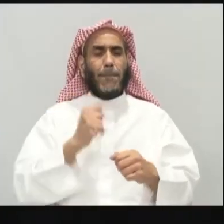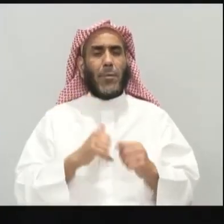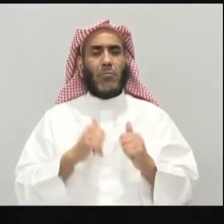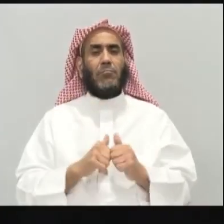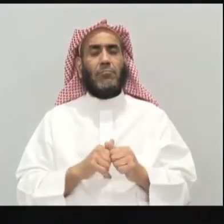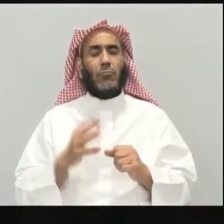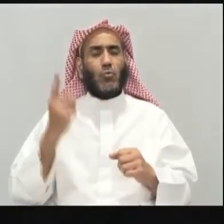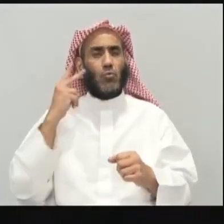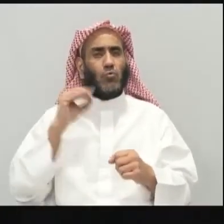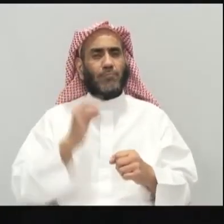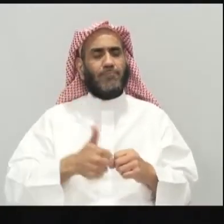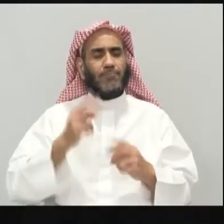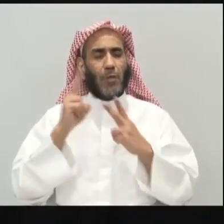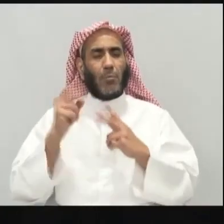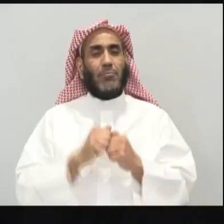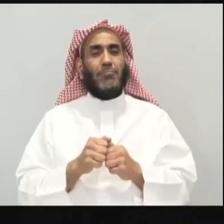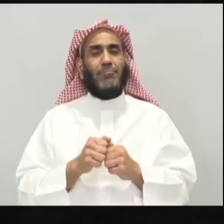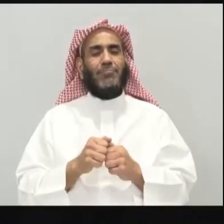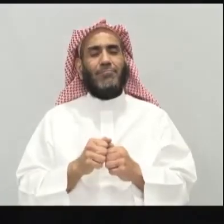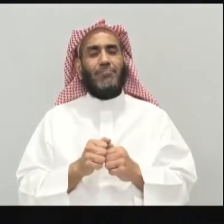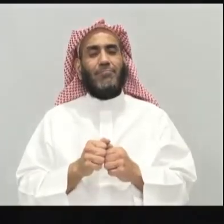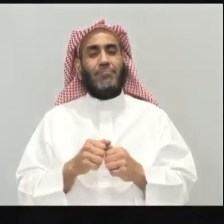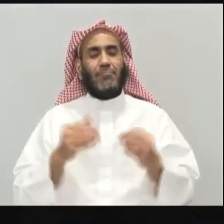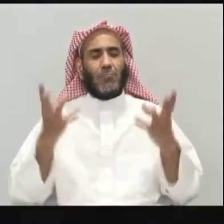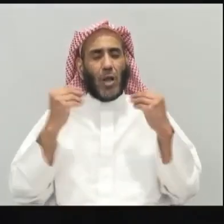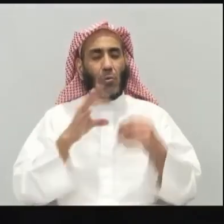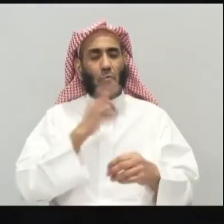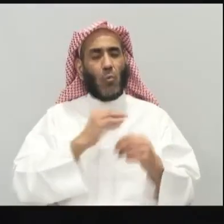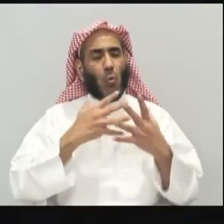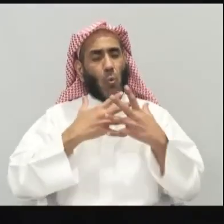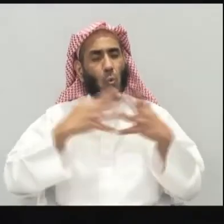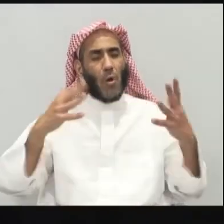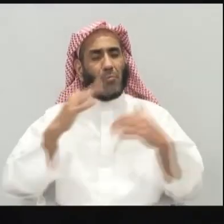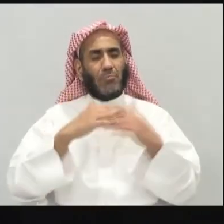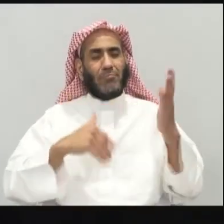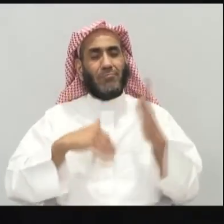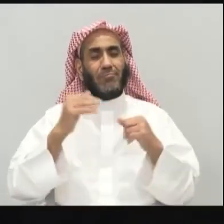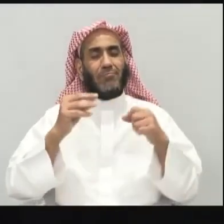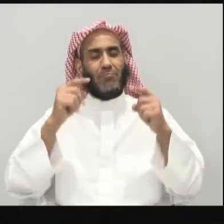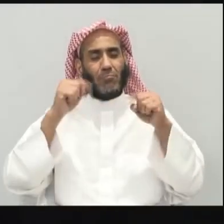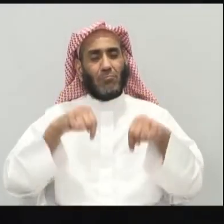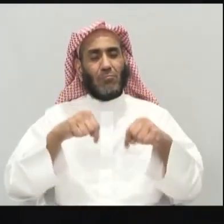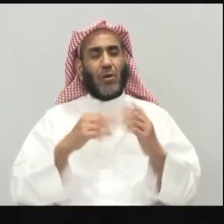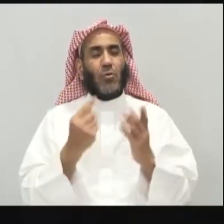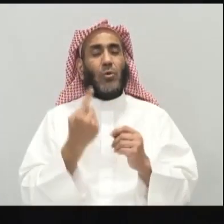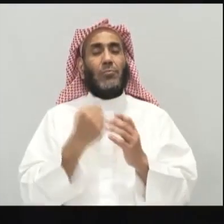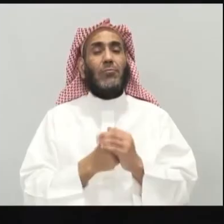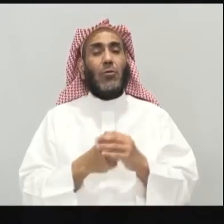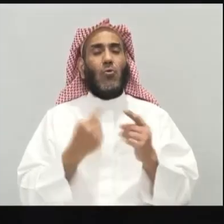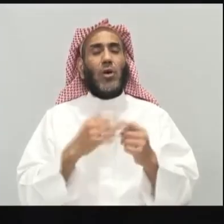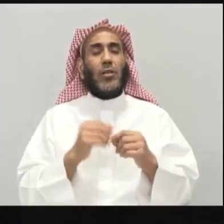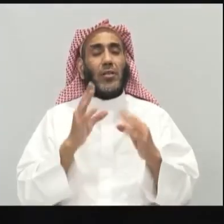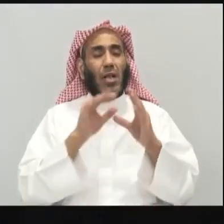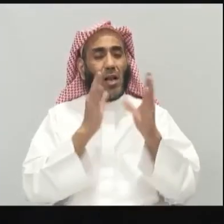والطالبات على حسن الاستماع والمتابعه تعلمنا واستفدنا الكثير من المهارات خلال همم هذه الوحده وحده